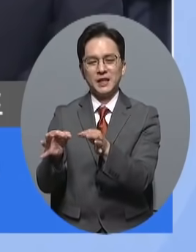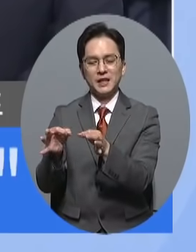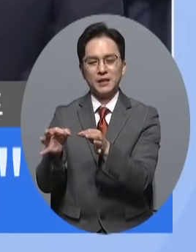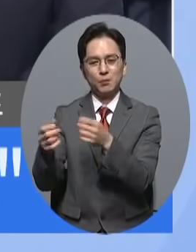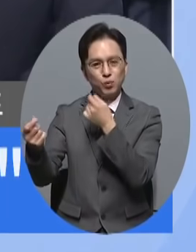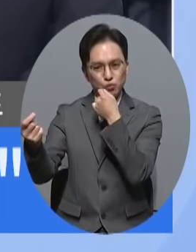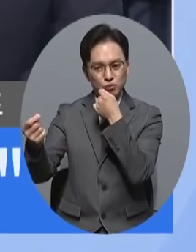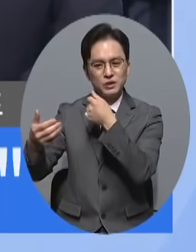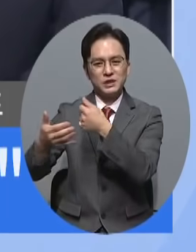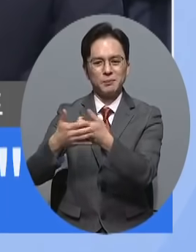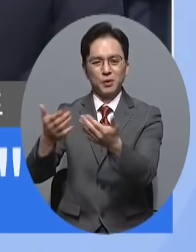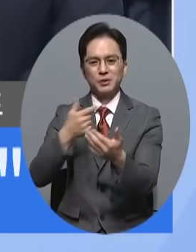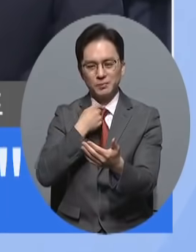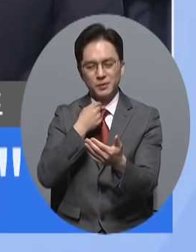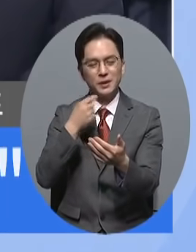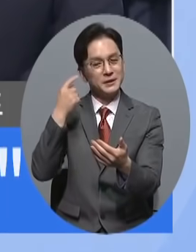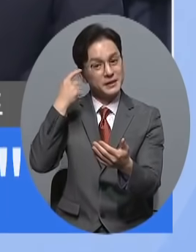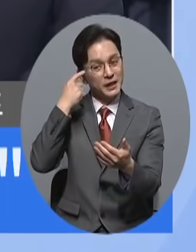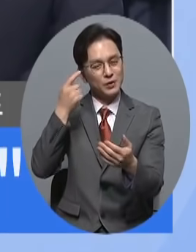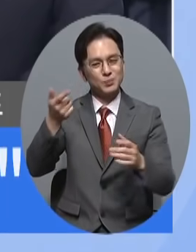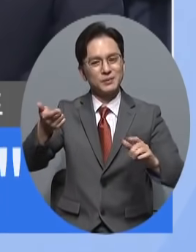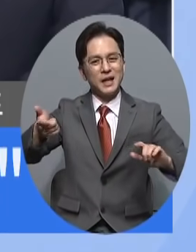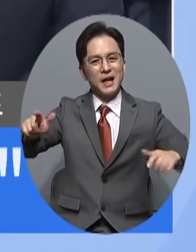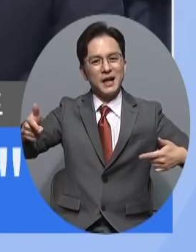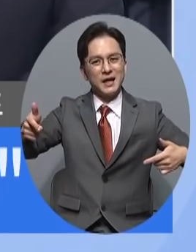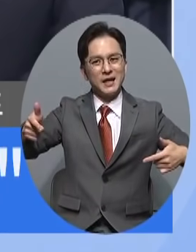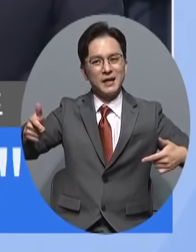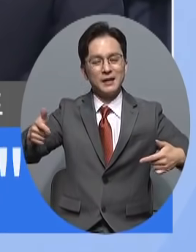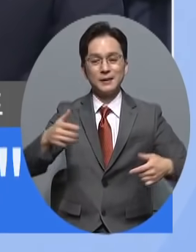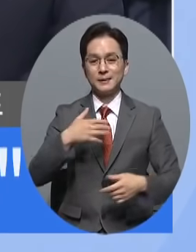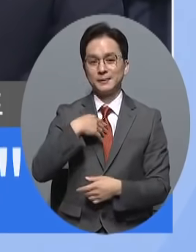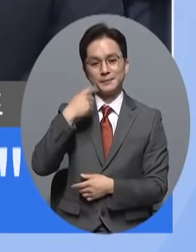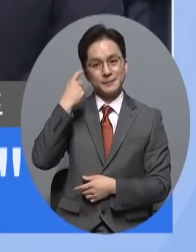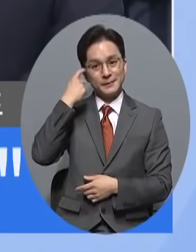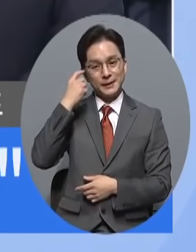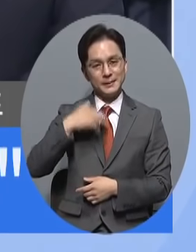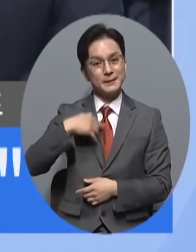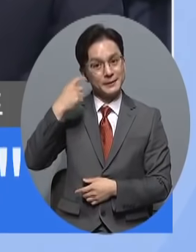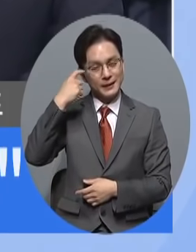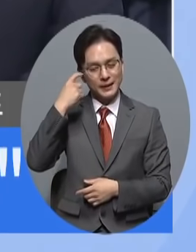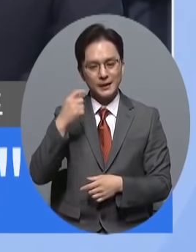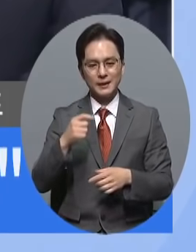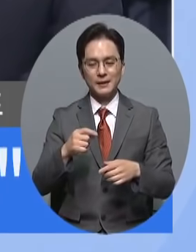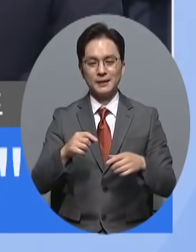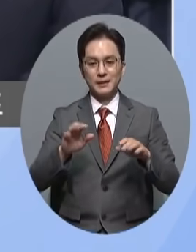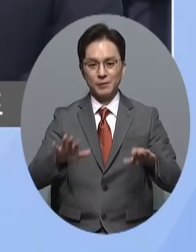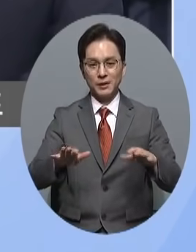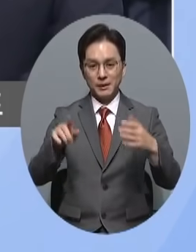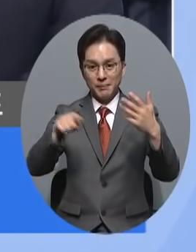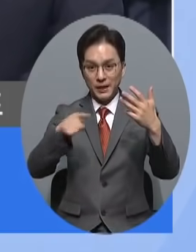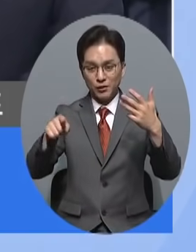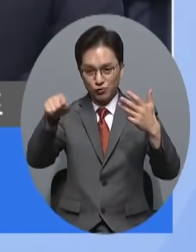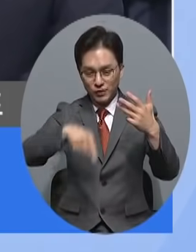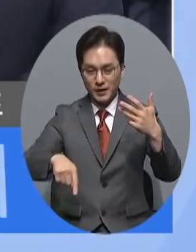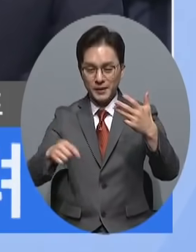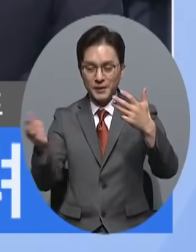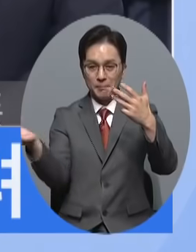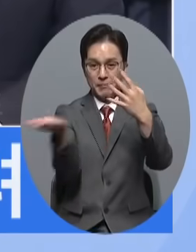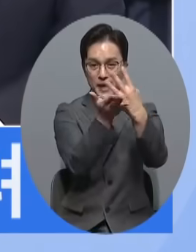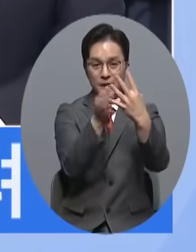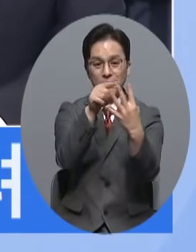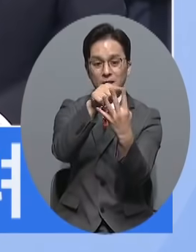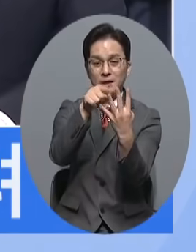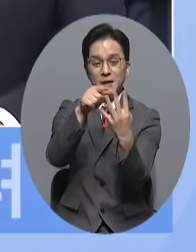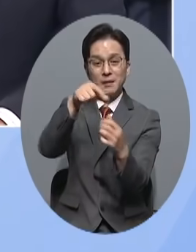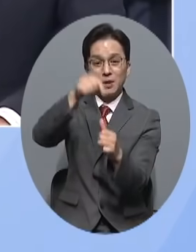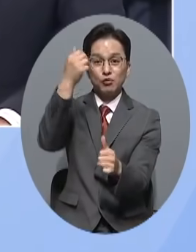이 부분을 대표하는 각각의 제가 볼 때는 두 사람 정도가 4강으로 지짐하지 않을까 저는 그렇게 보고 있습니다. 그렇군요.